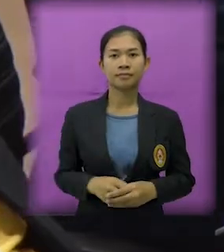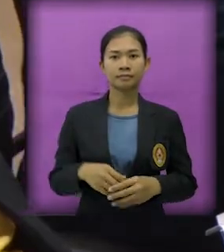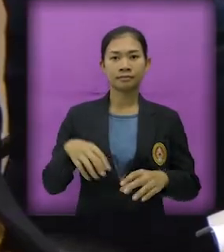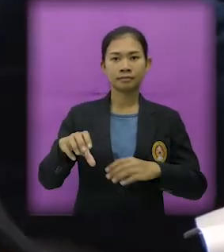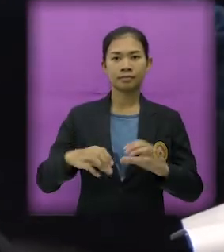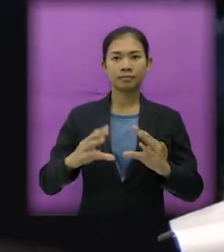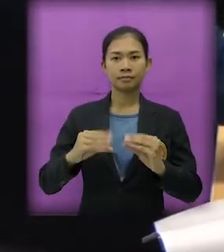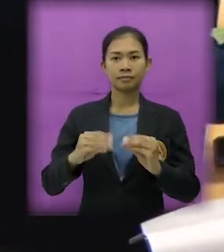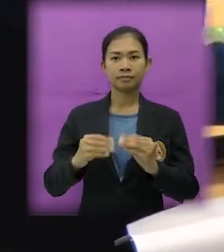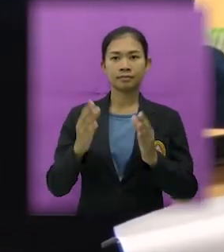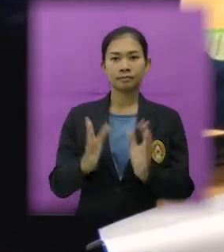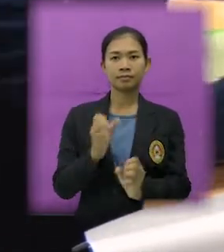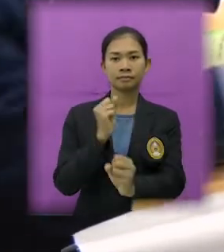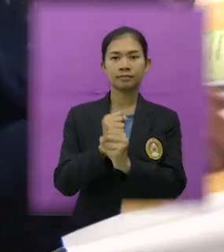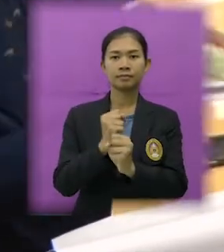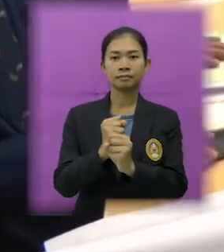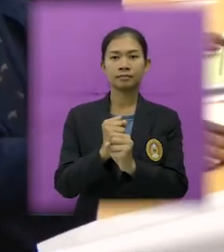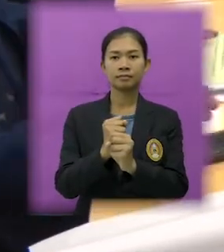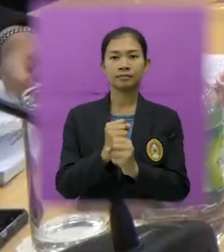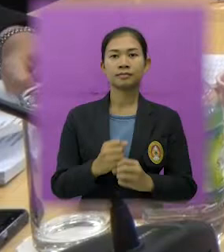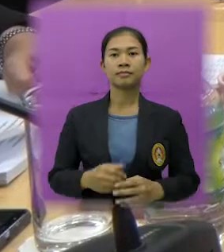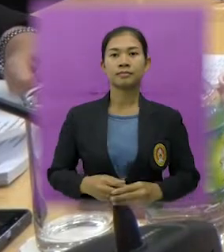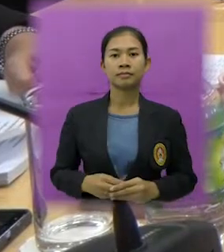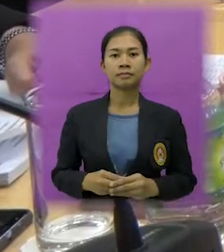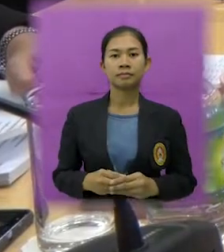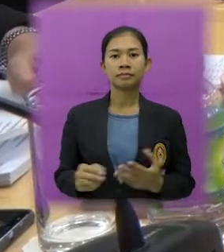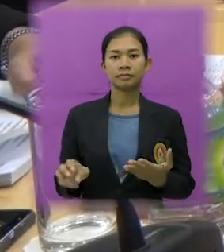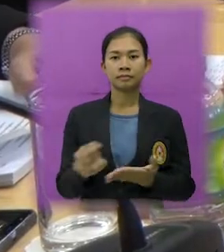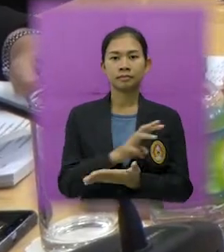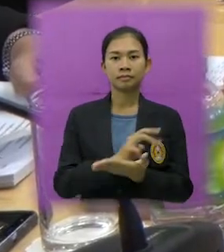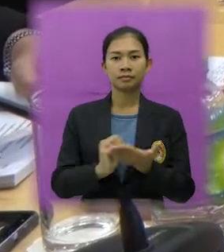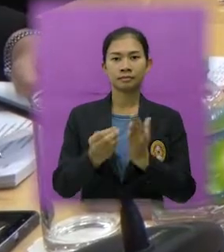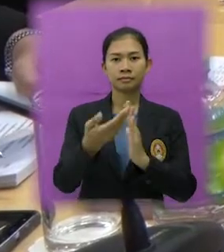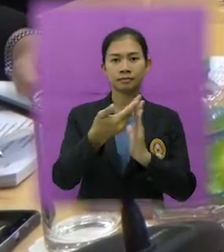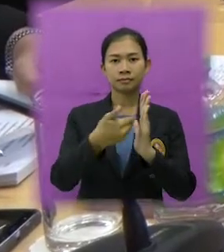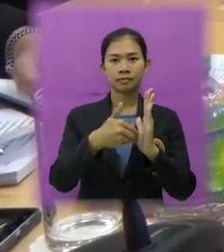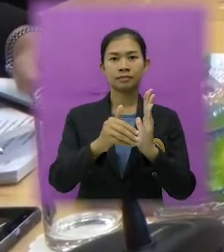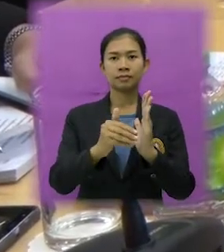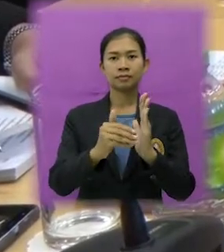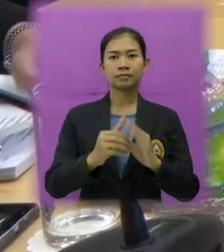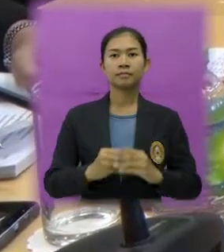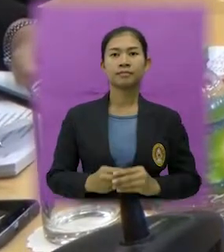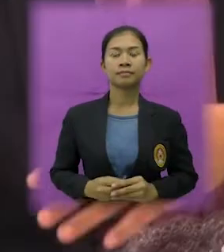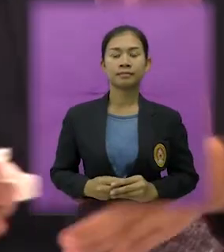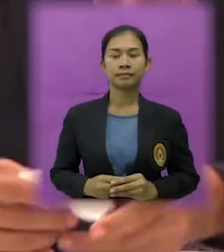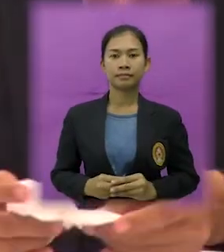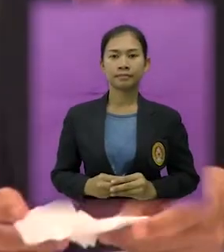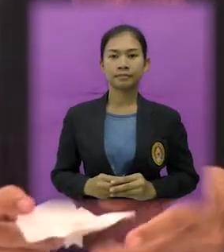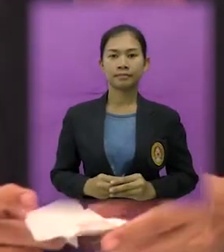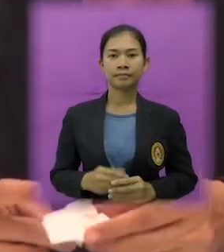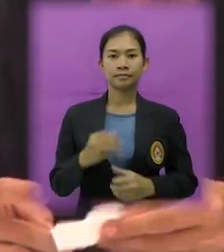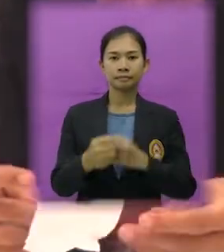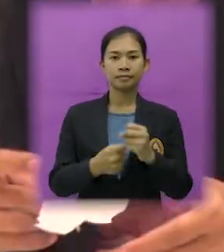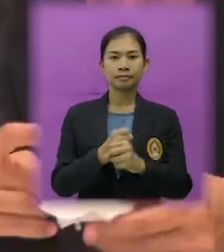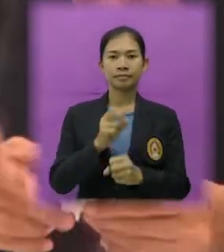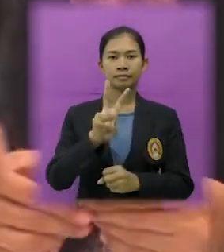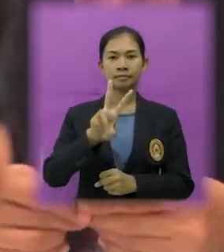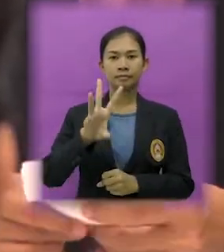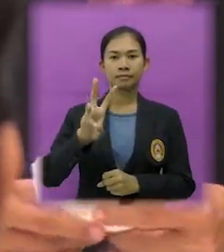สกลนครจัดการประชุมคณะทำงานผู้ประสานงานหลักมหาวิทยาลัยราชภัฏในเขตภาคตะวันออกเฉียงเ